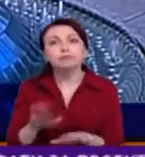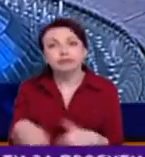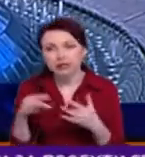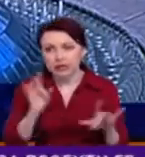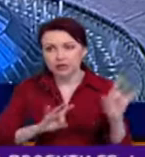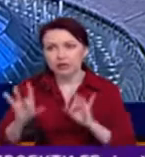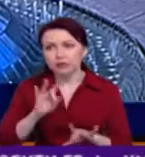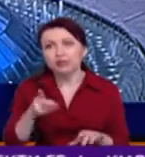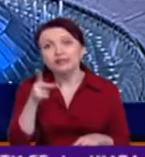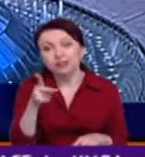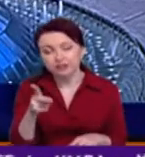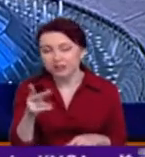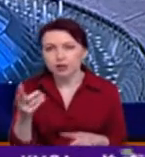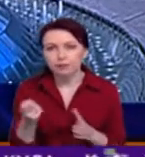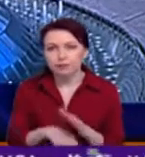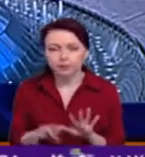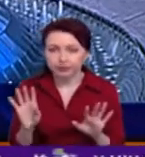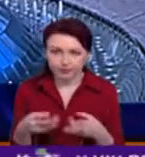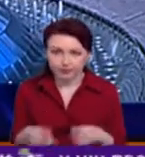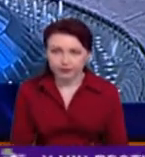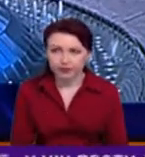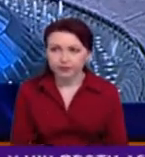реклами. Буквально 2 хвилини, не перемикайтесь.